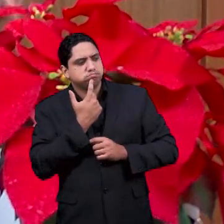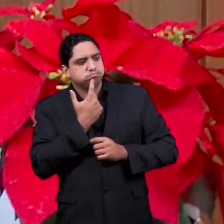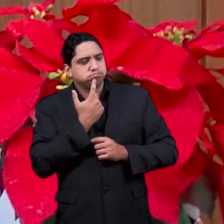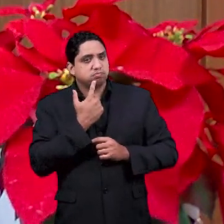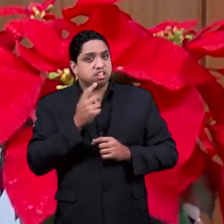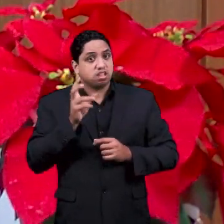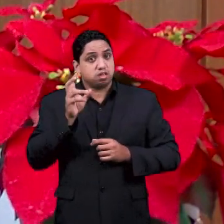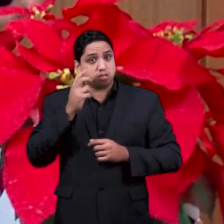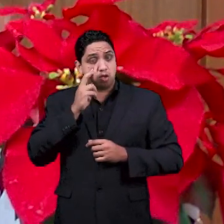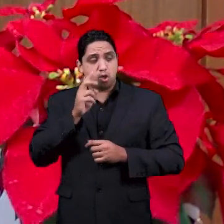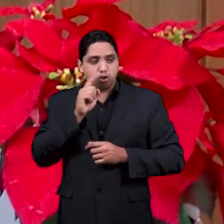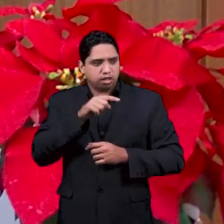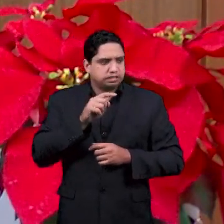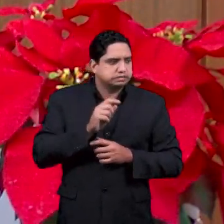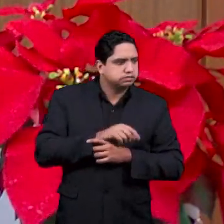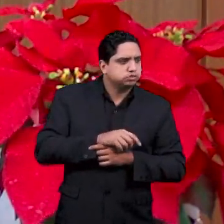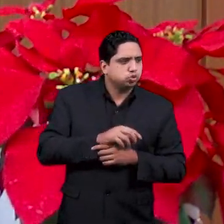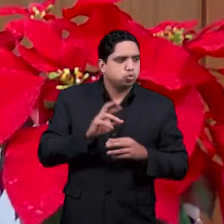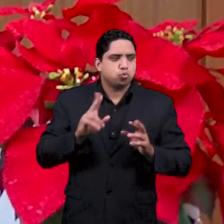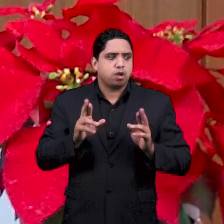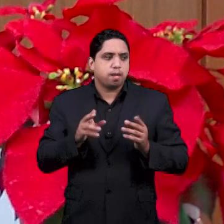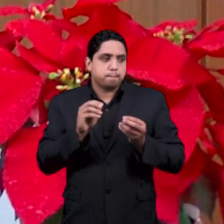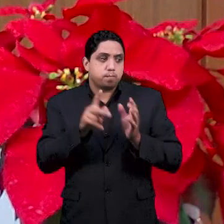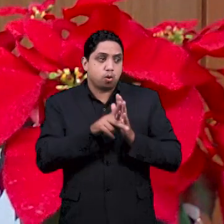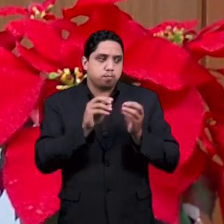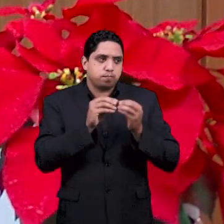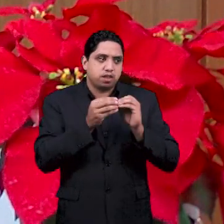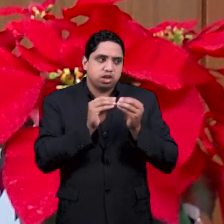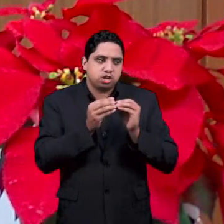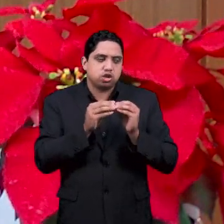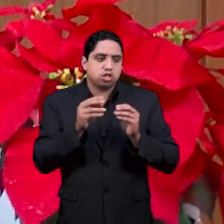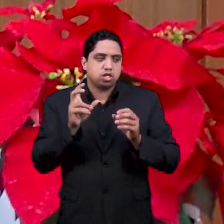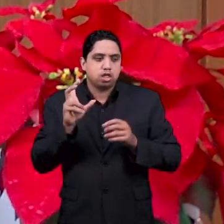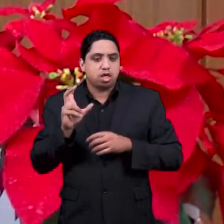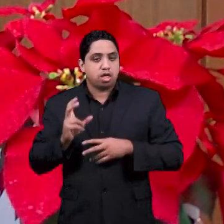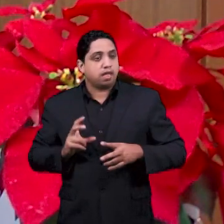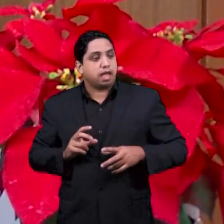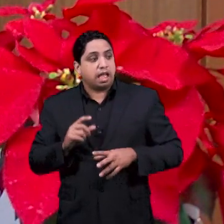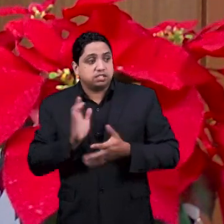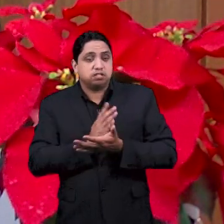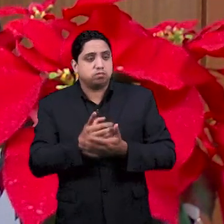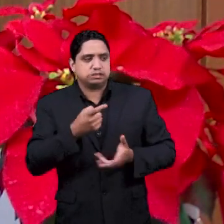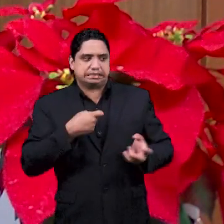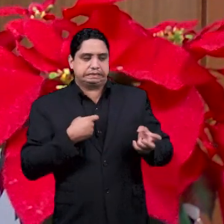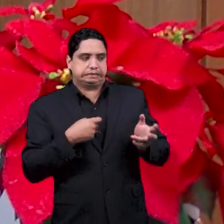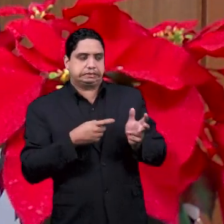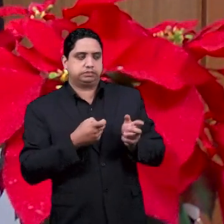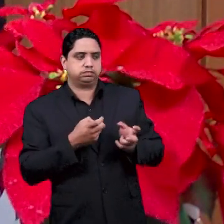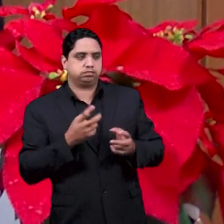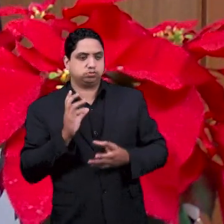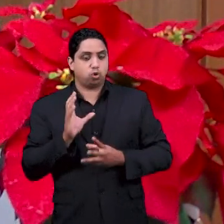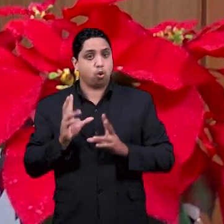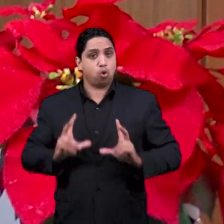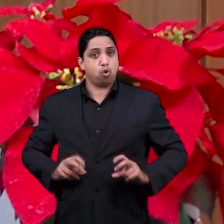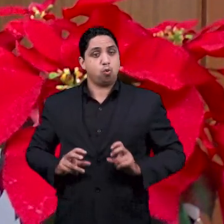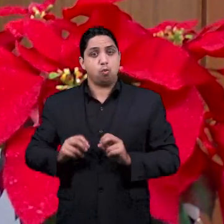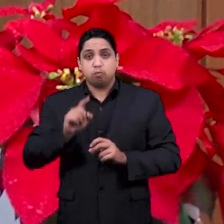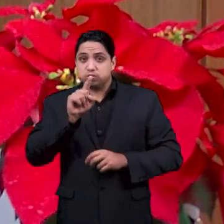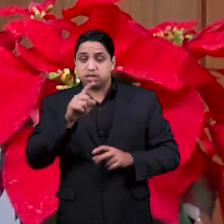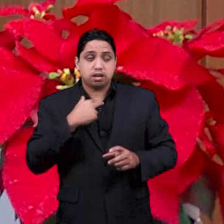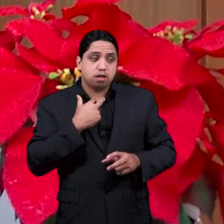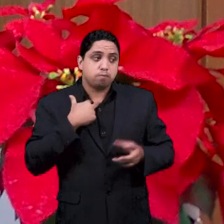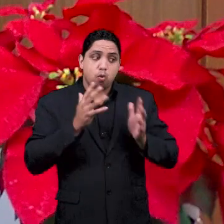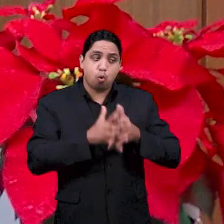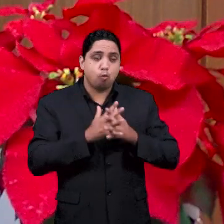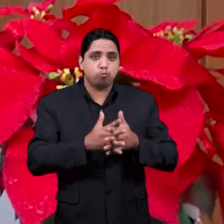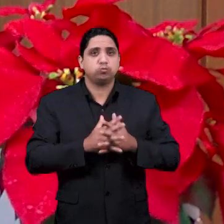подумать, что это рак, а не простая болезнь, чем простая болезнь, а это рак.